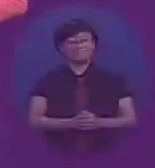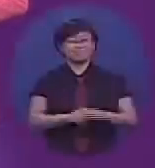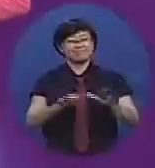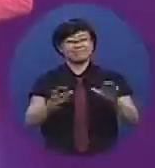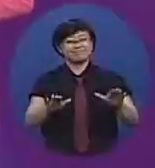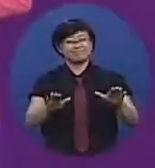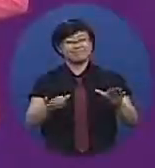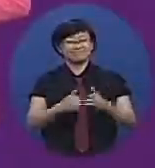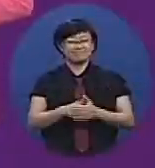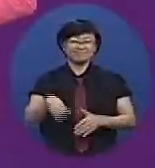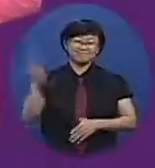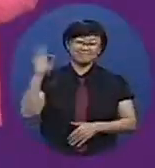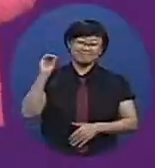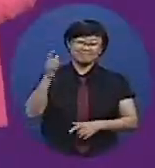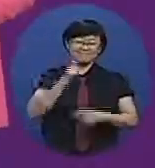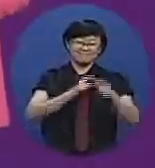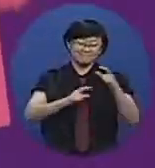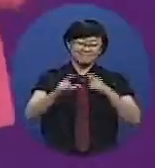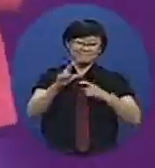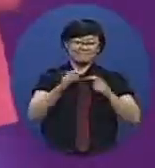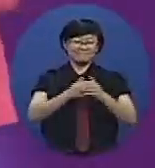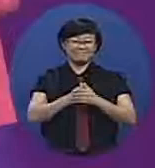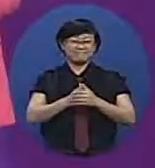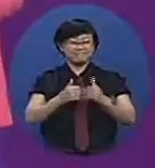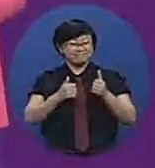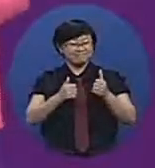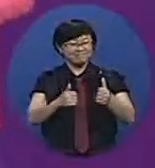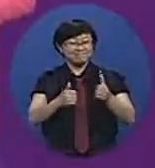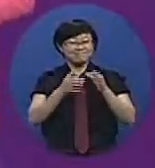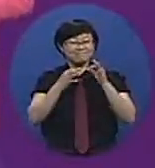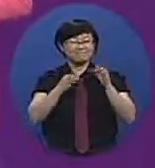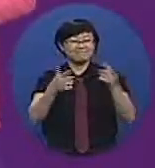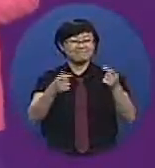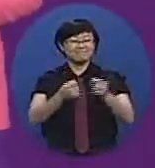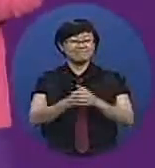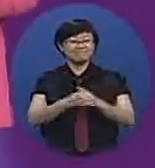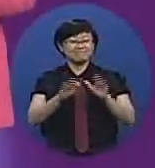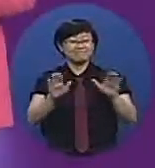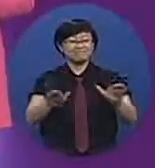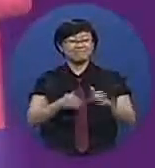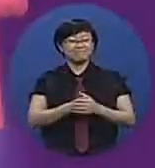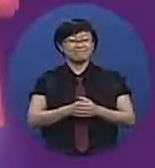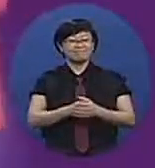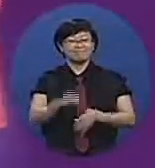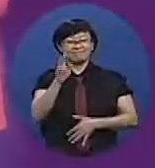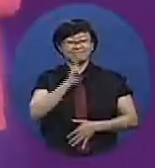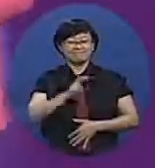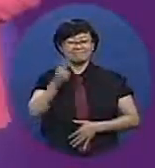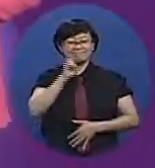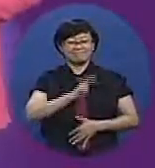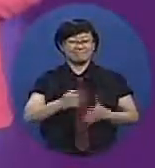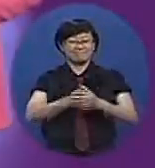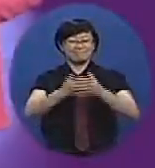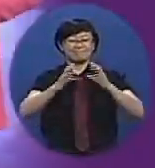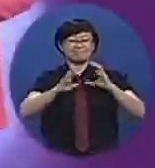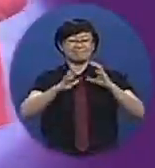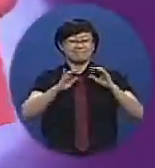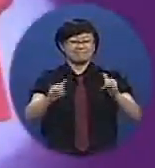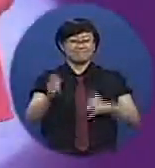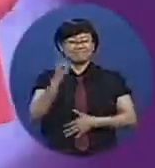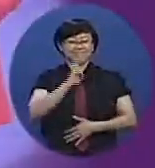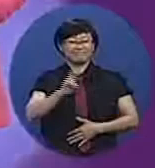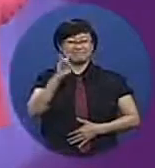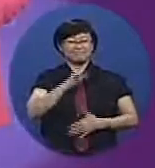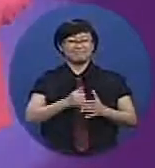따라 더 그냥 송범수 씨가 더 열심히 부르시는 것 같고 네. 진짜 이 노래는 국민가요입니다 이제 네, 앞으로는